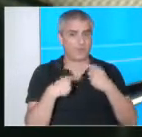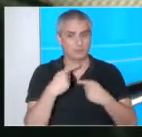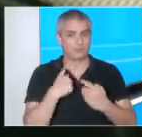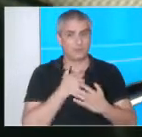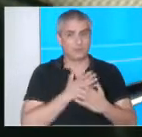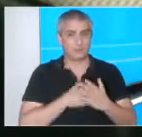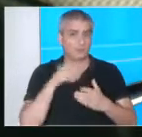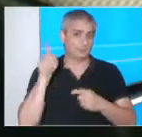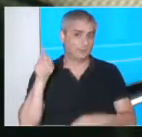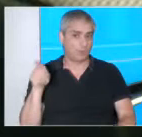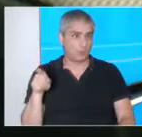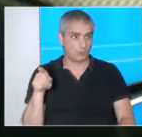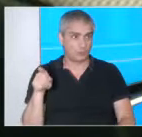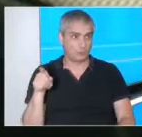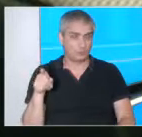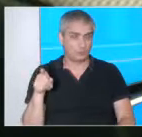אנחנו רוצים אותו,